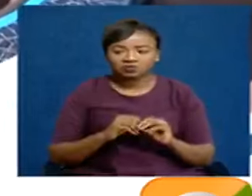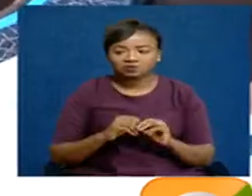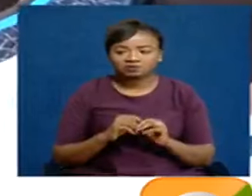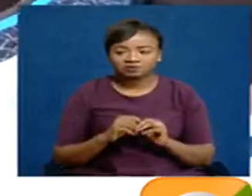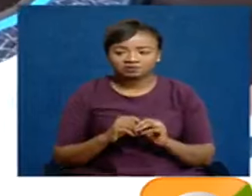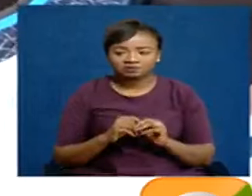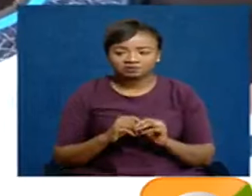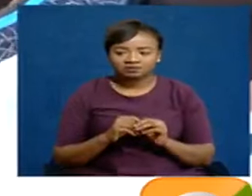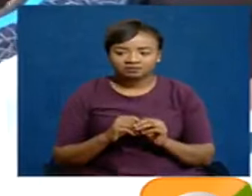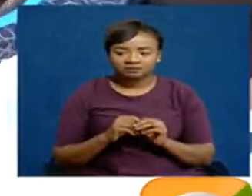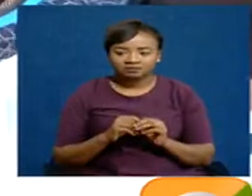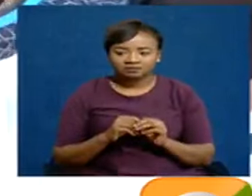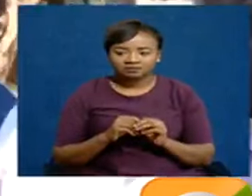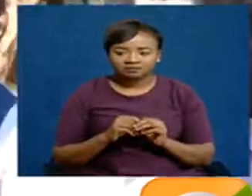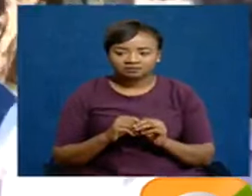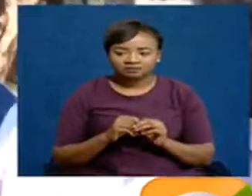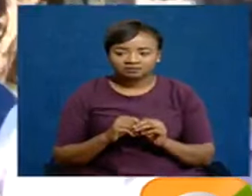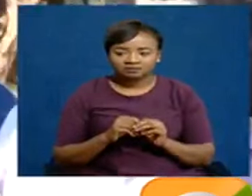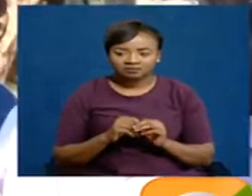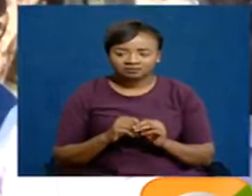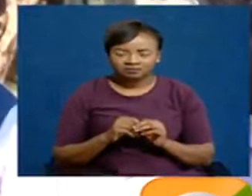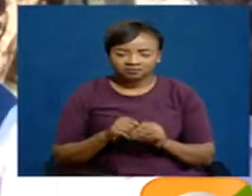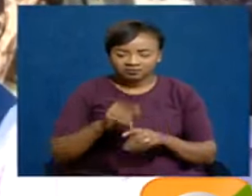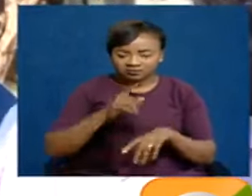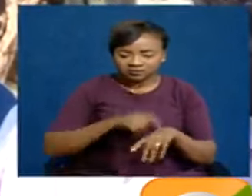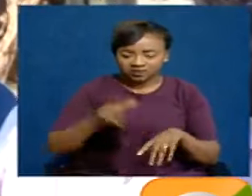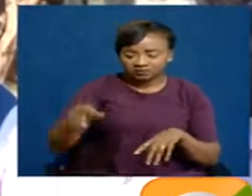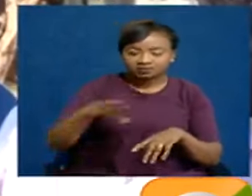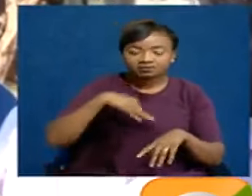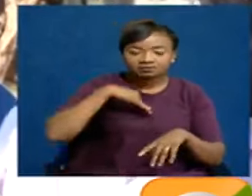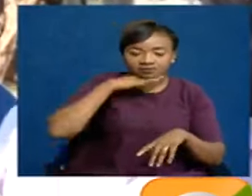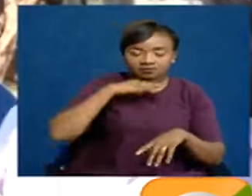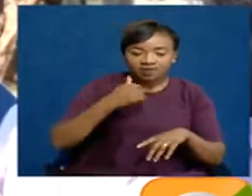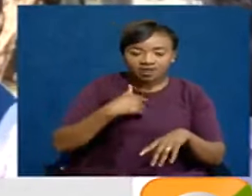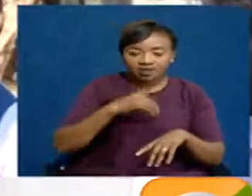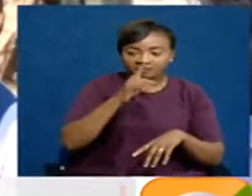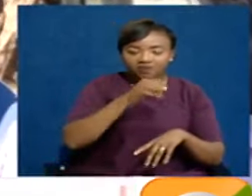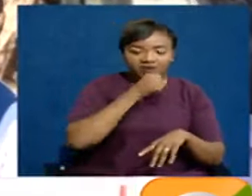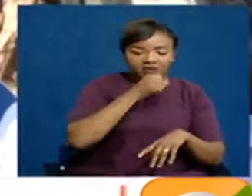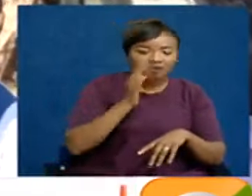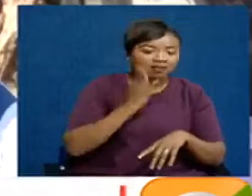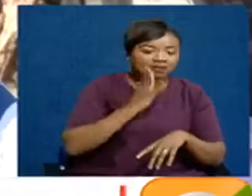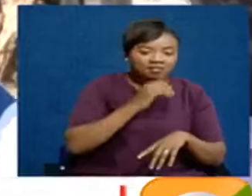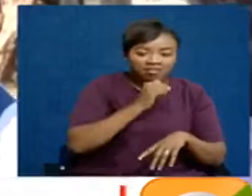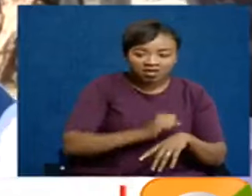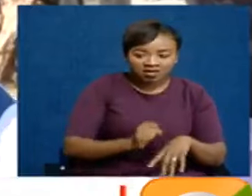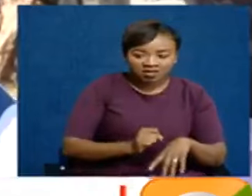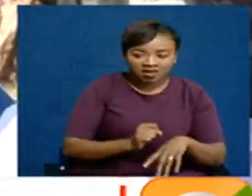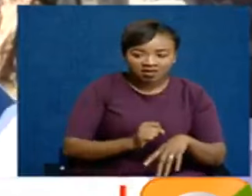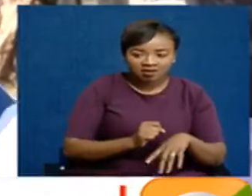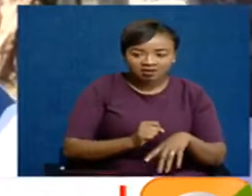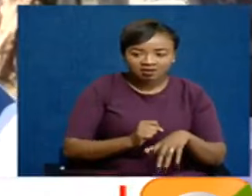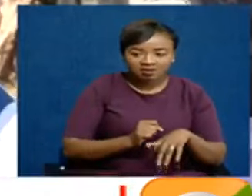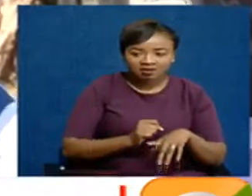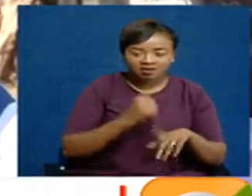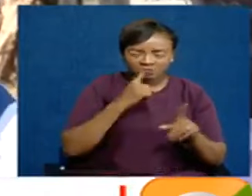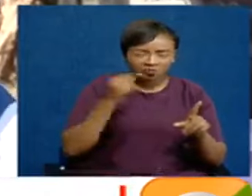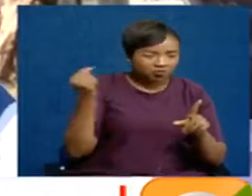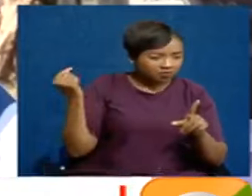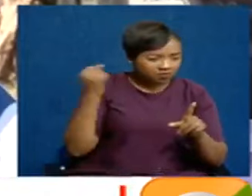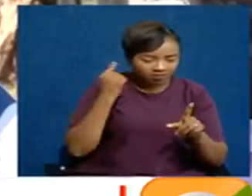ndio tashwishi. Vile Mary aliaga, kuna nyanya yake pia mwenye amenema after pia Mary. Aliposikia